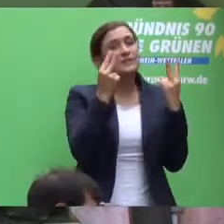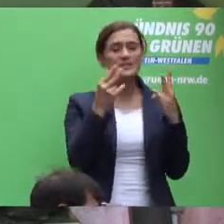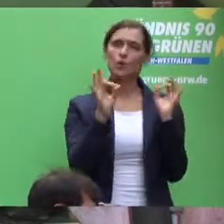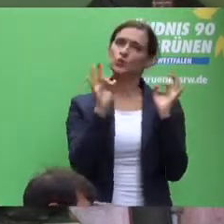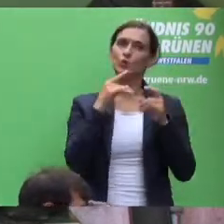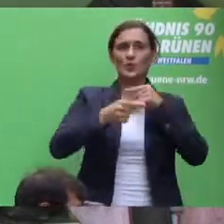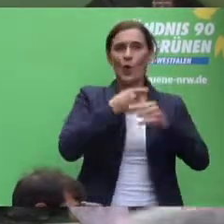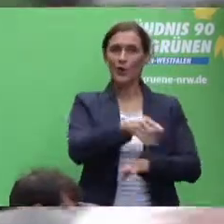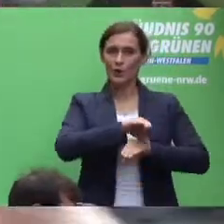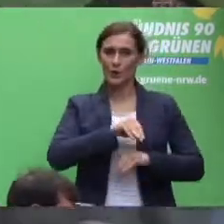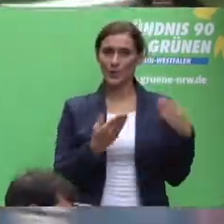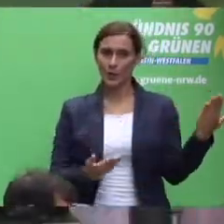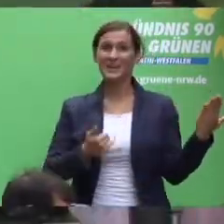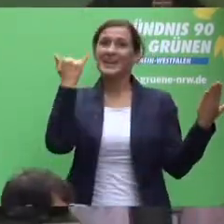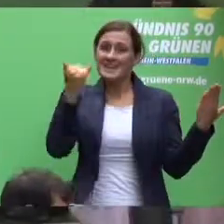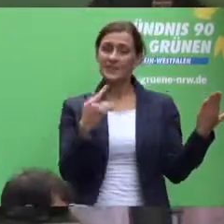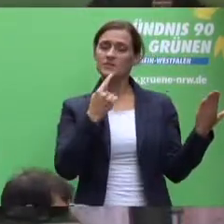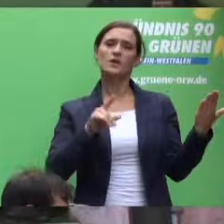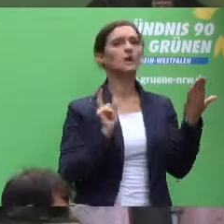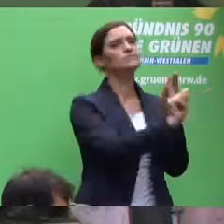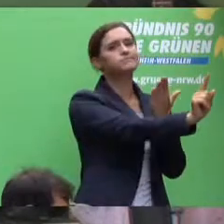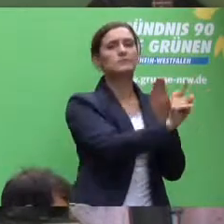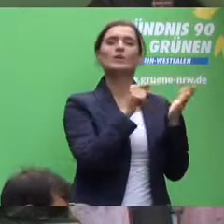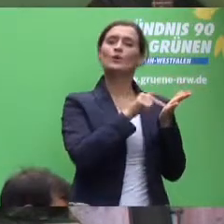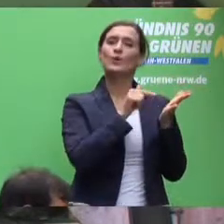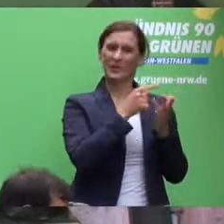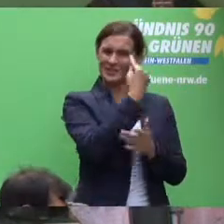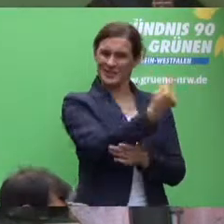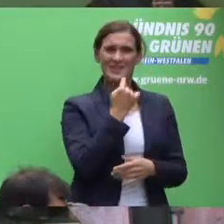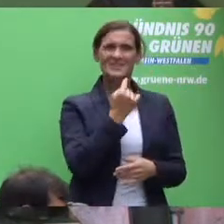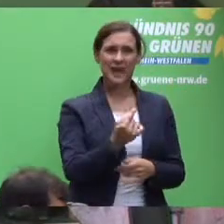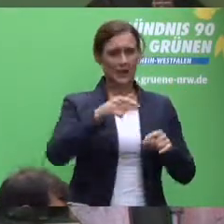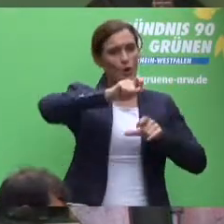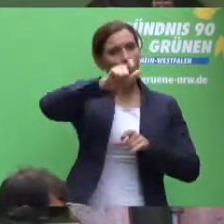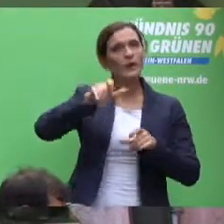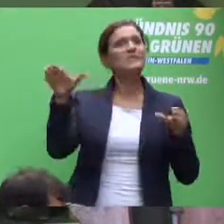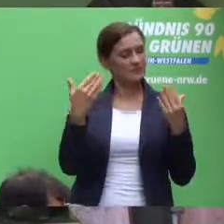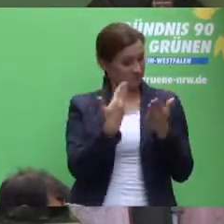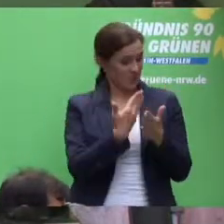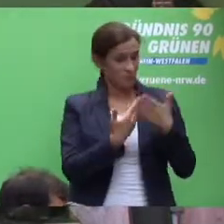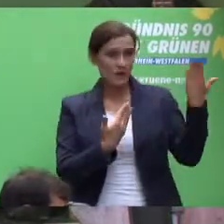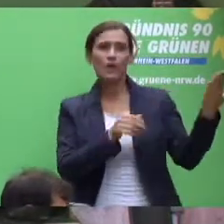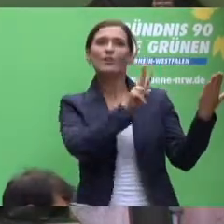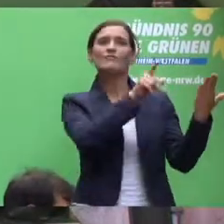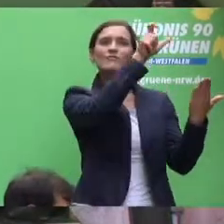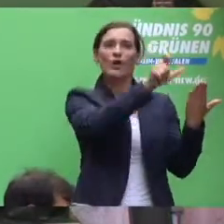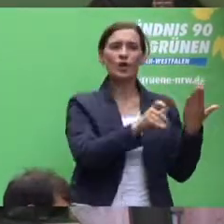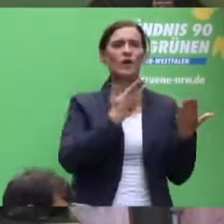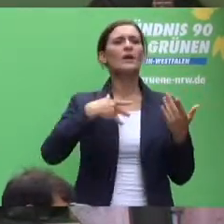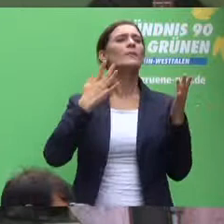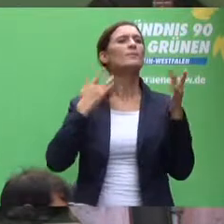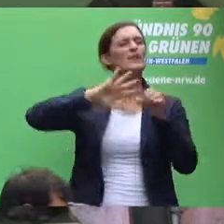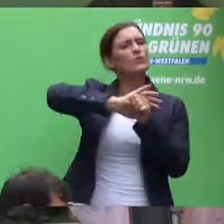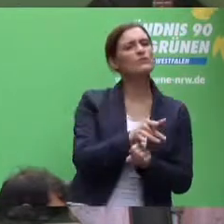Rolle gespielt haben, ins Abseits zu stellen. Wenn man davon spricht, dass Leute wie Volker hier zu einem Pedokartell bei